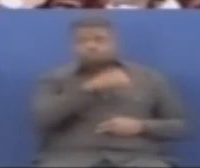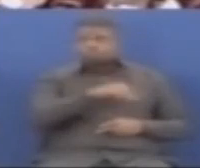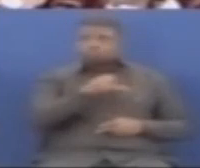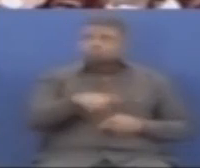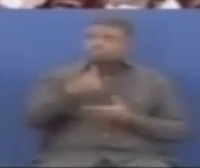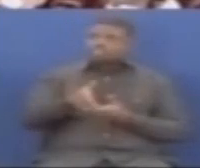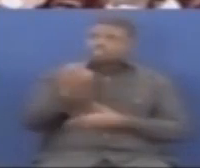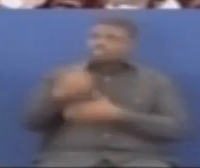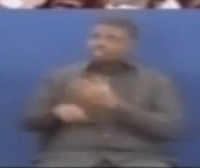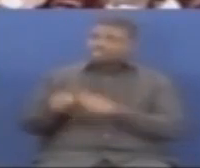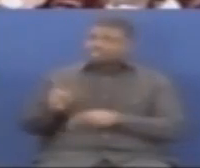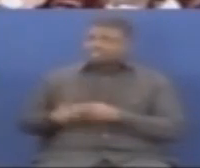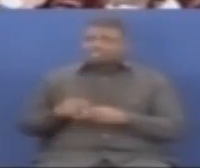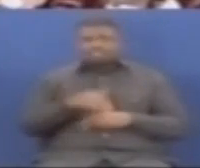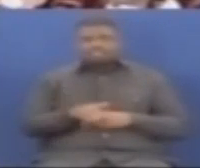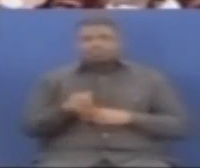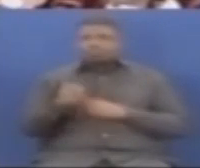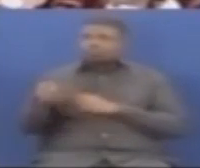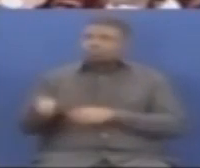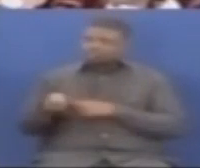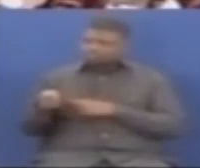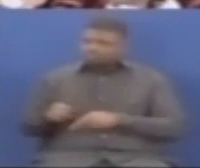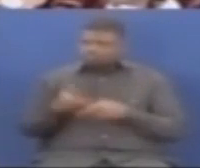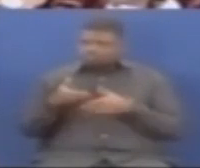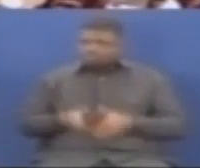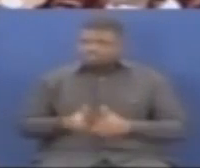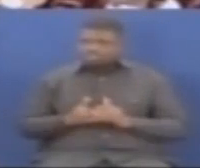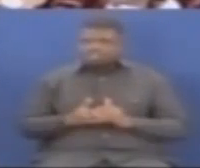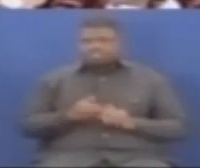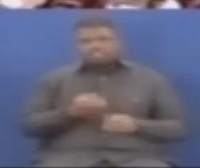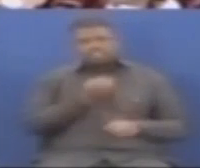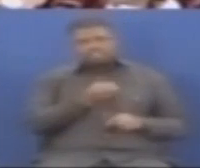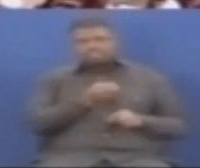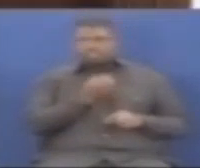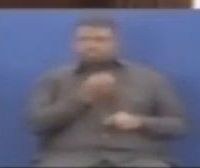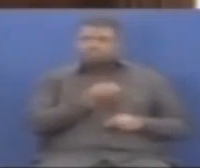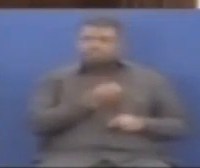Mheshimiwa Naibu Waziri wa Ujenzi, Uchukuzi na Mawasiliano, majibu.